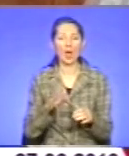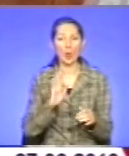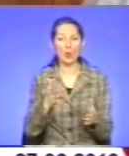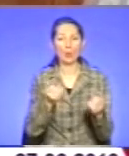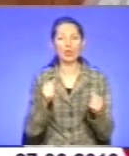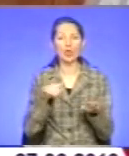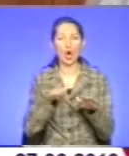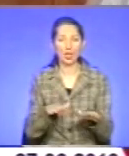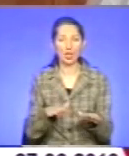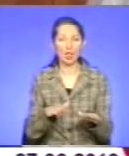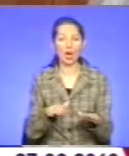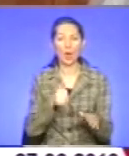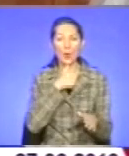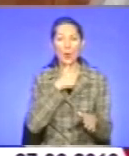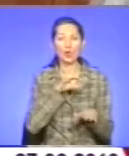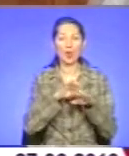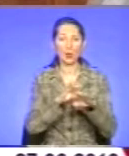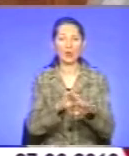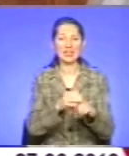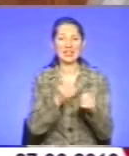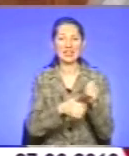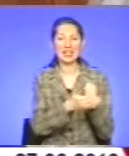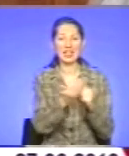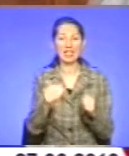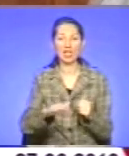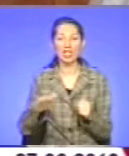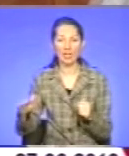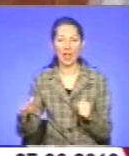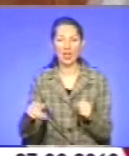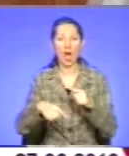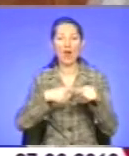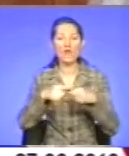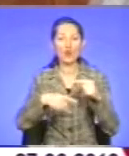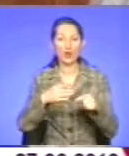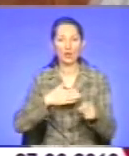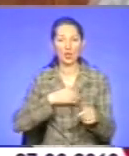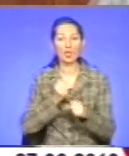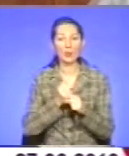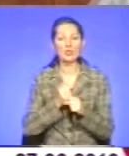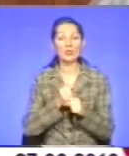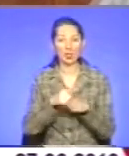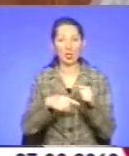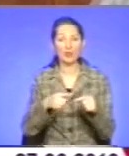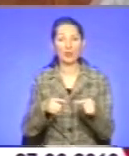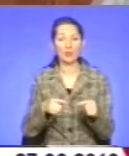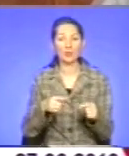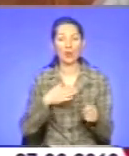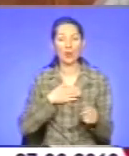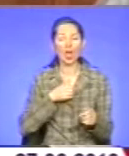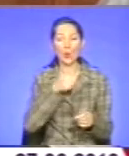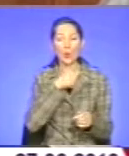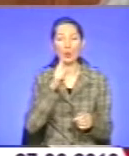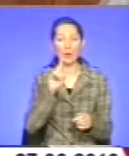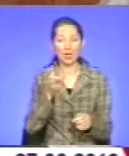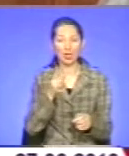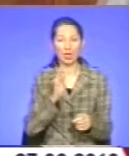рішення, значить, попробувати провести серед наших дітей, внуків наших працівників. І ви знаєте, ми попробували перший раз. Ну,